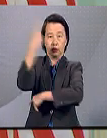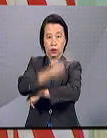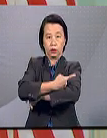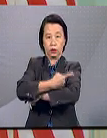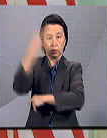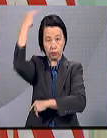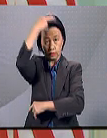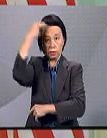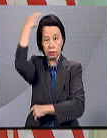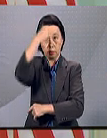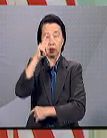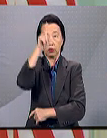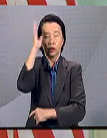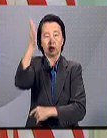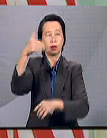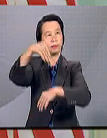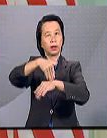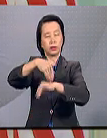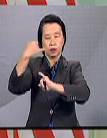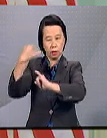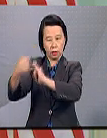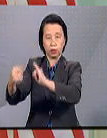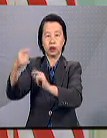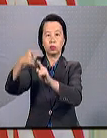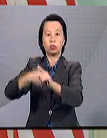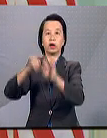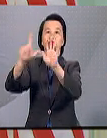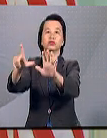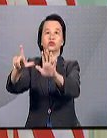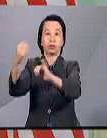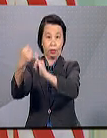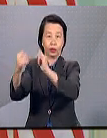Aidiladha yang pastinya akan jatuh pada akhir bulan Julai ini.